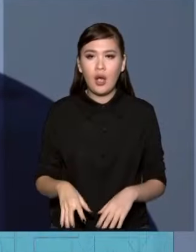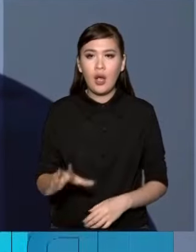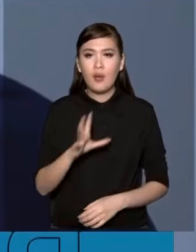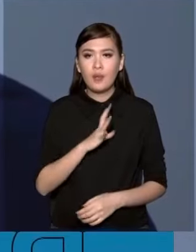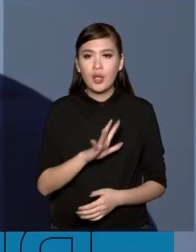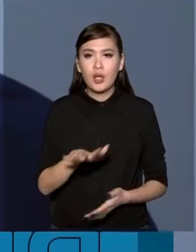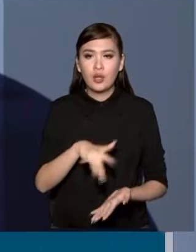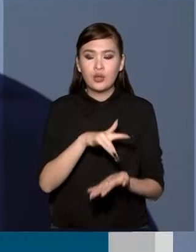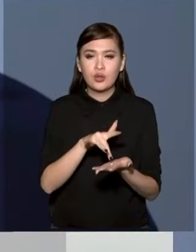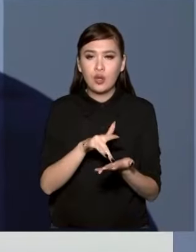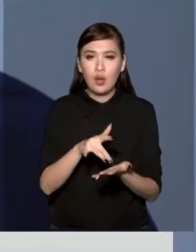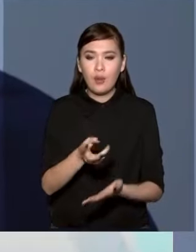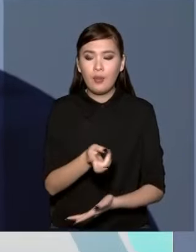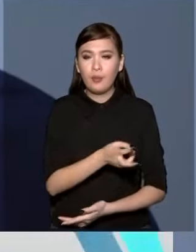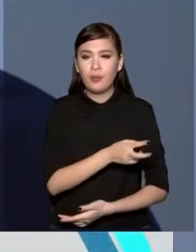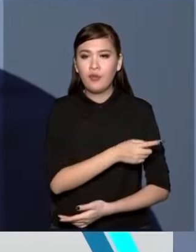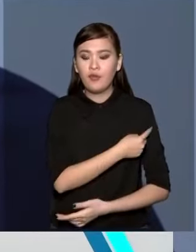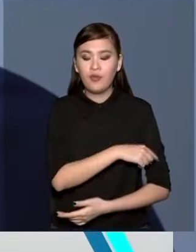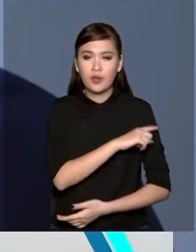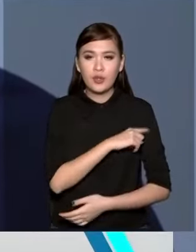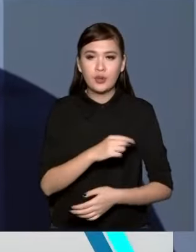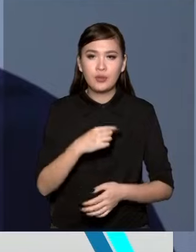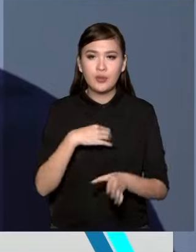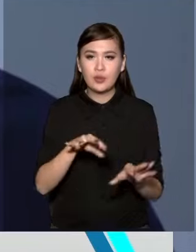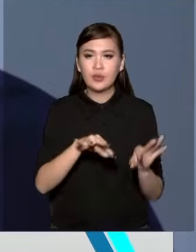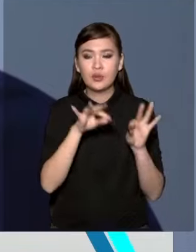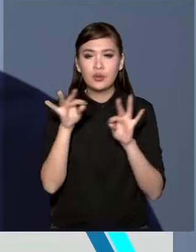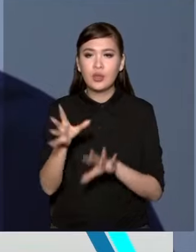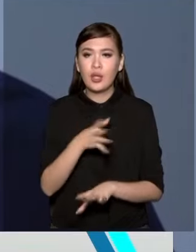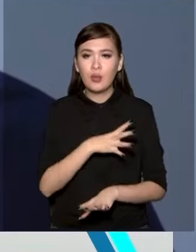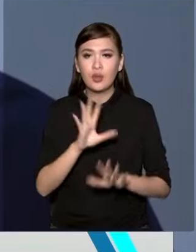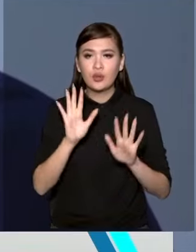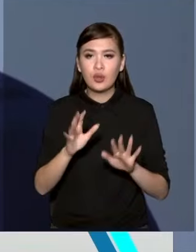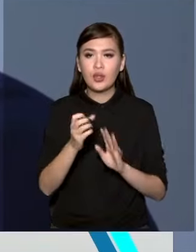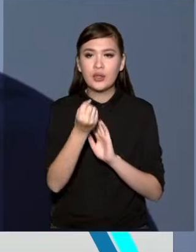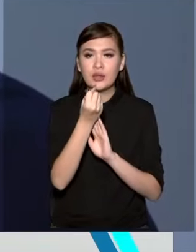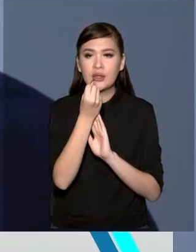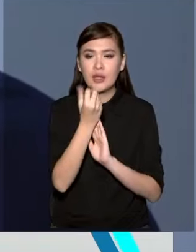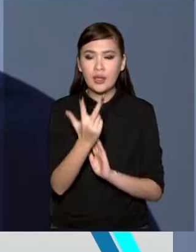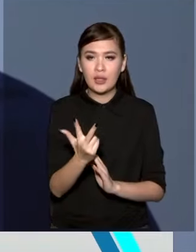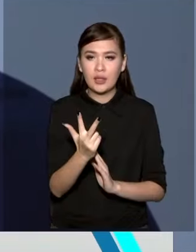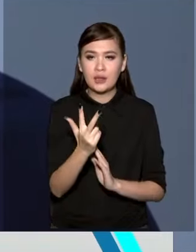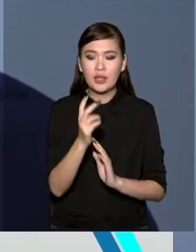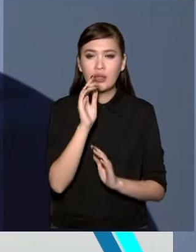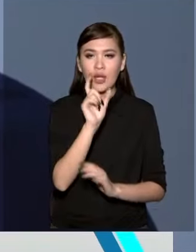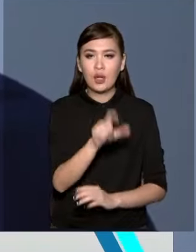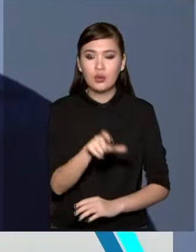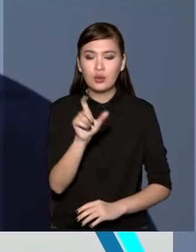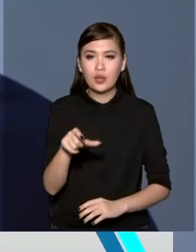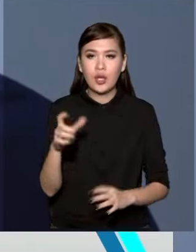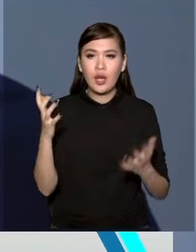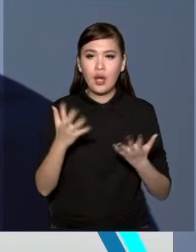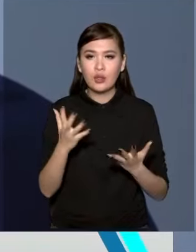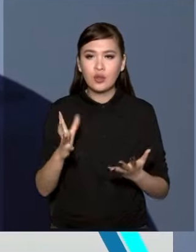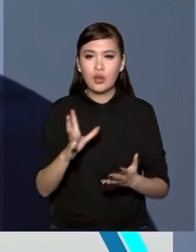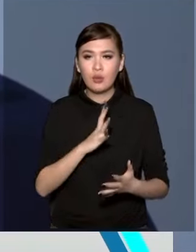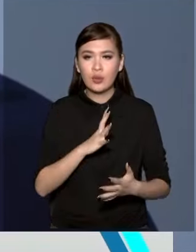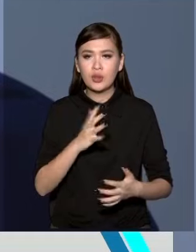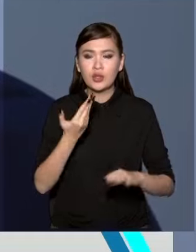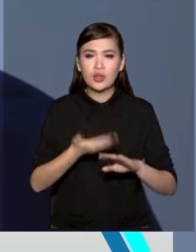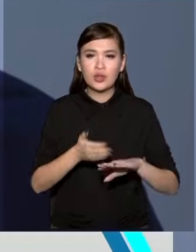больнице никого не передислоцировали. Единственное, отправили 13 пациентов, которые это, в средней